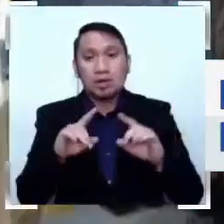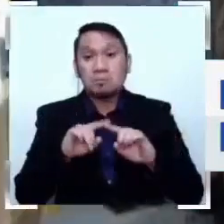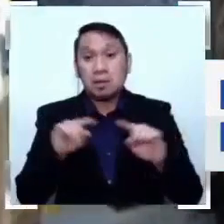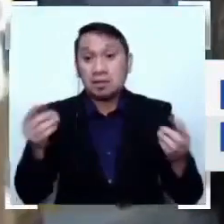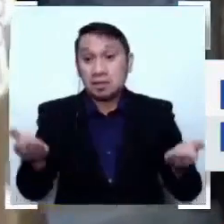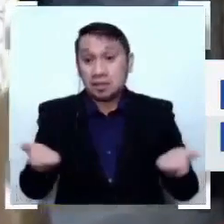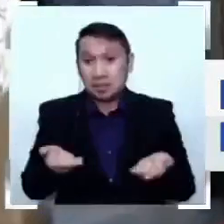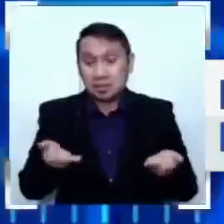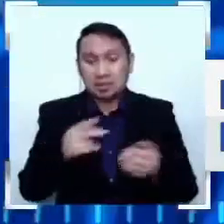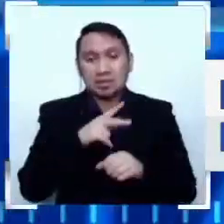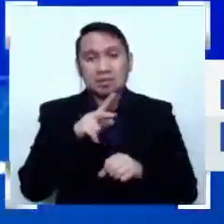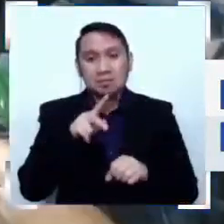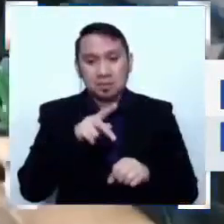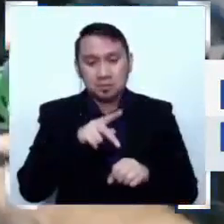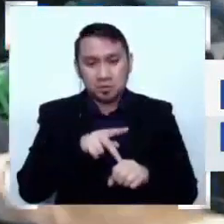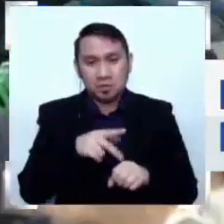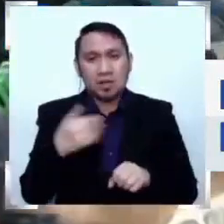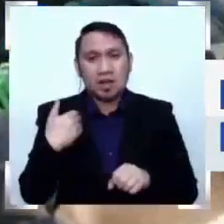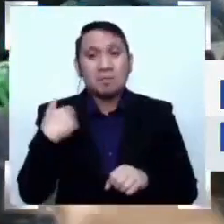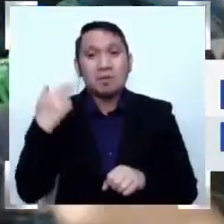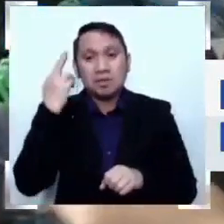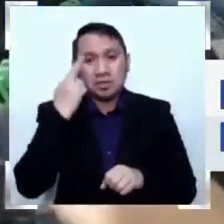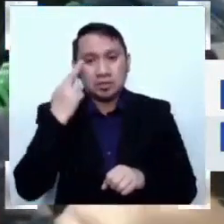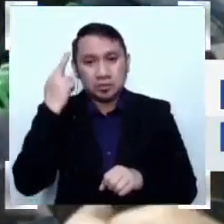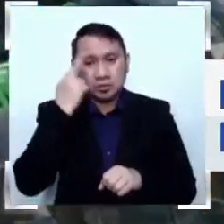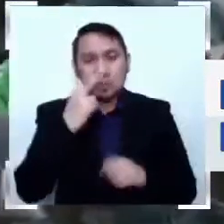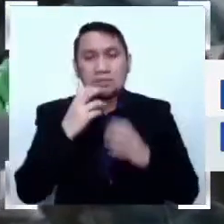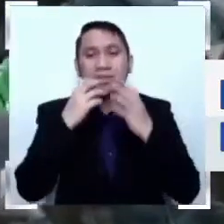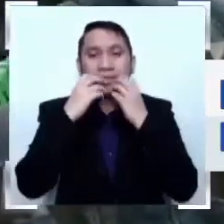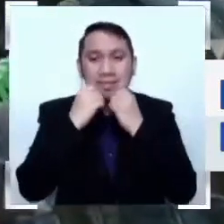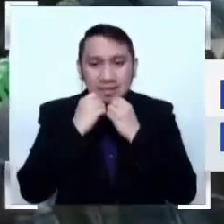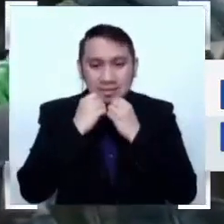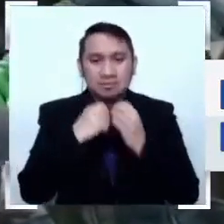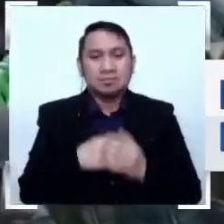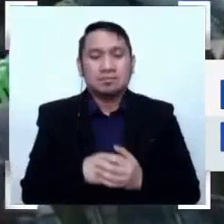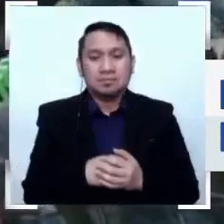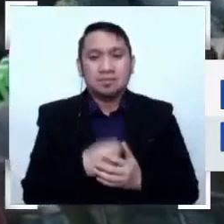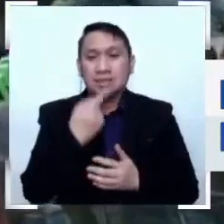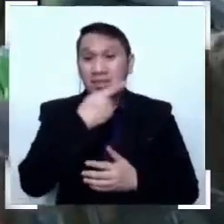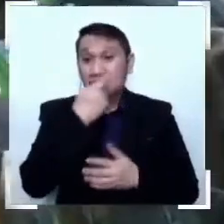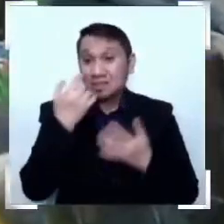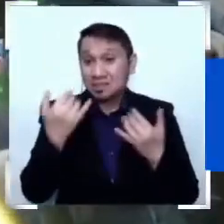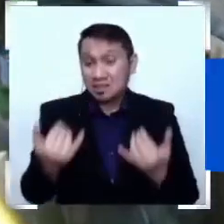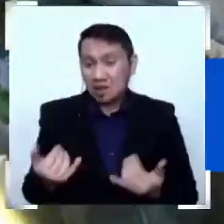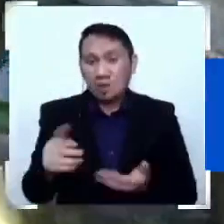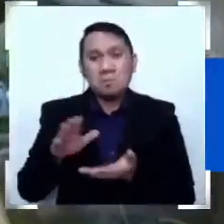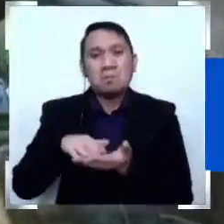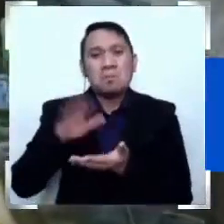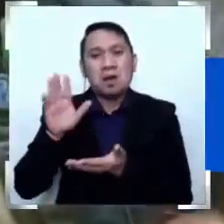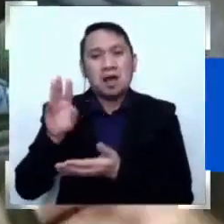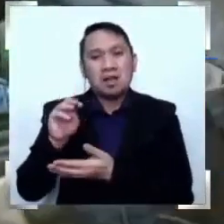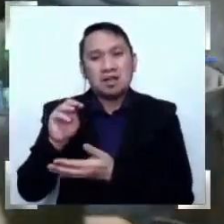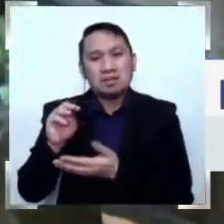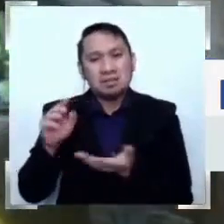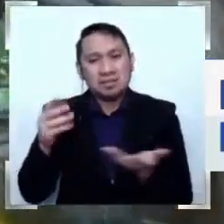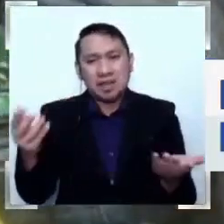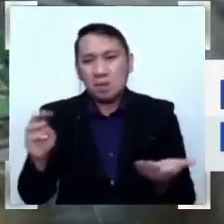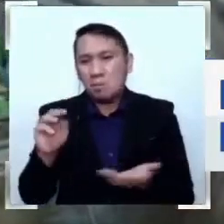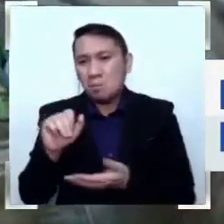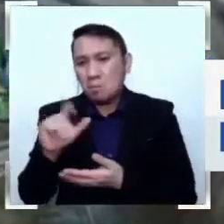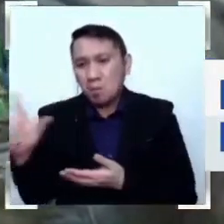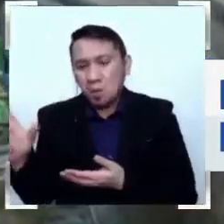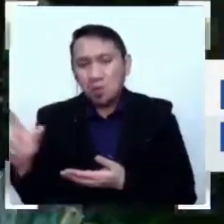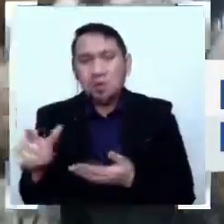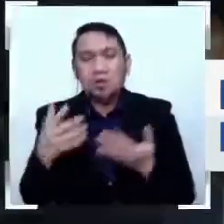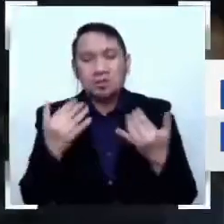iba pang dahilan para magtipid. Kasi po, mahal na po sa mga mall, sa online shopping, mahal na din. Kaya sa mga okay